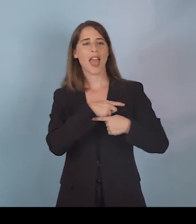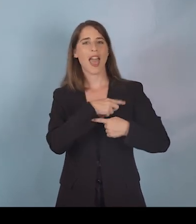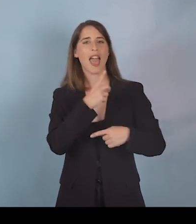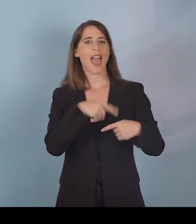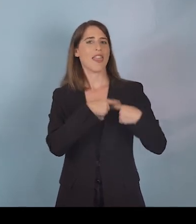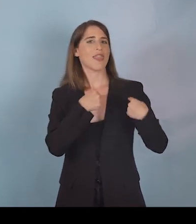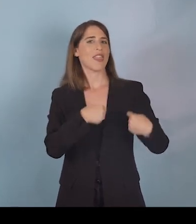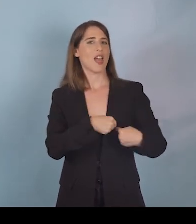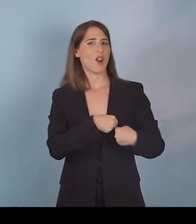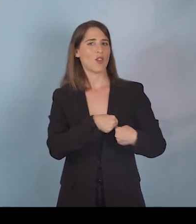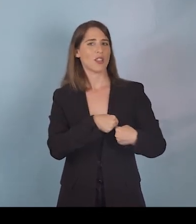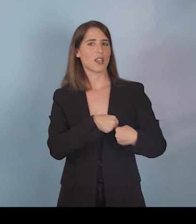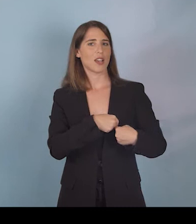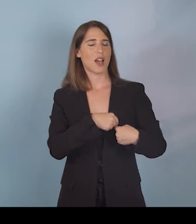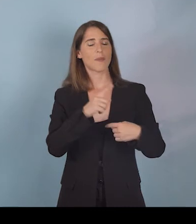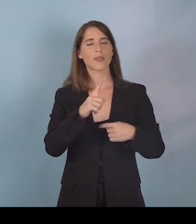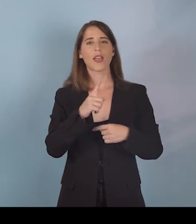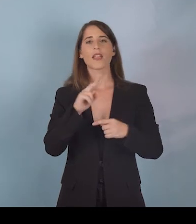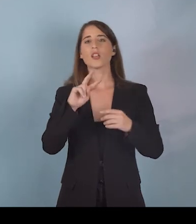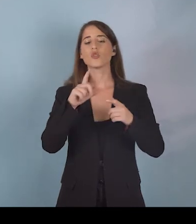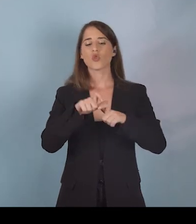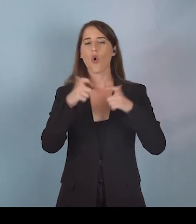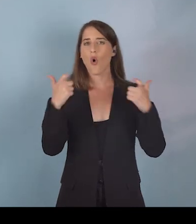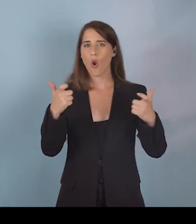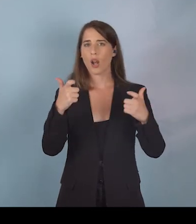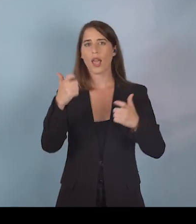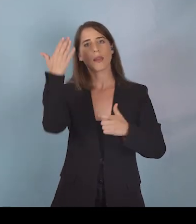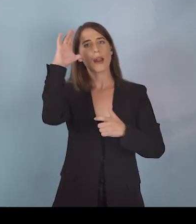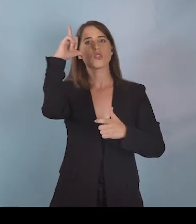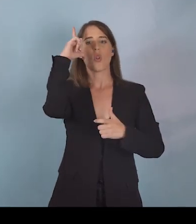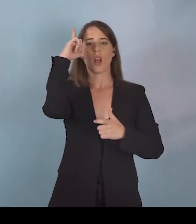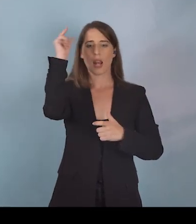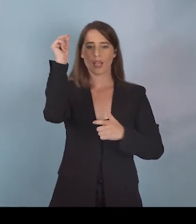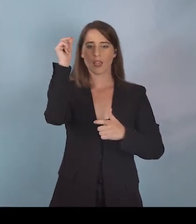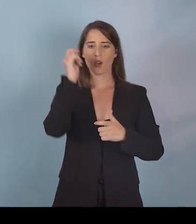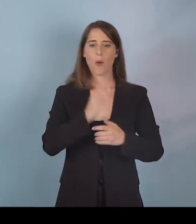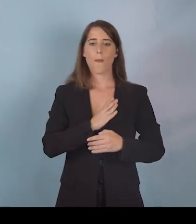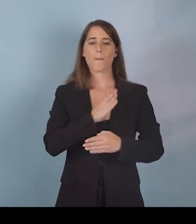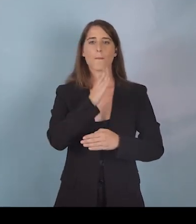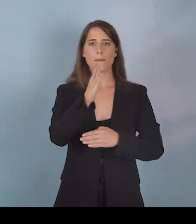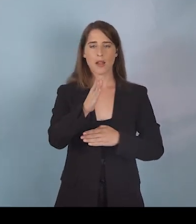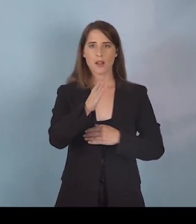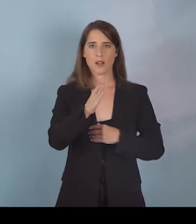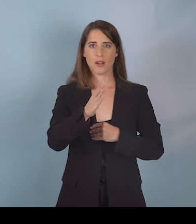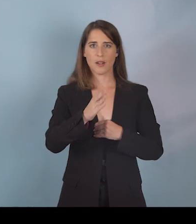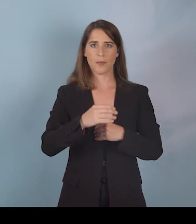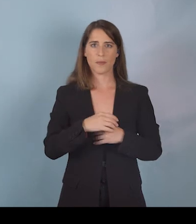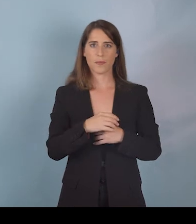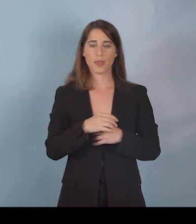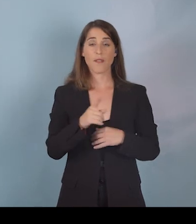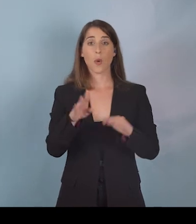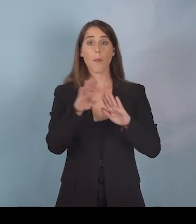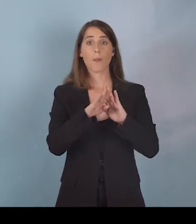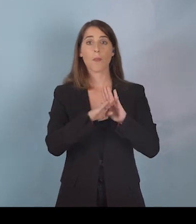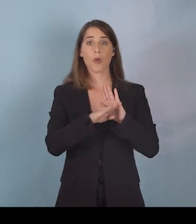Πρέσβης του Ευρωπαϊκού Κοινοβουλίου στο οποίο εθελοντικά σχολεία συμμετάσχουν στο πρόγραμμα, σχολεία